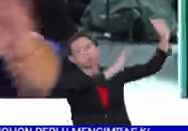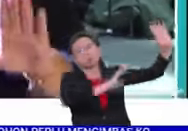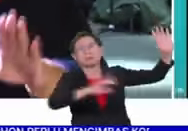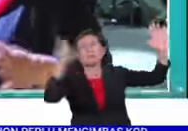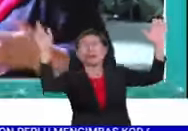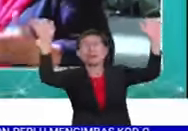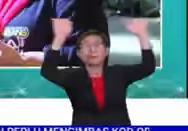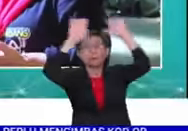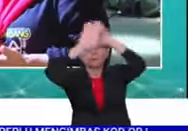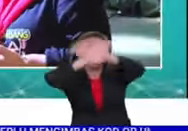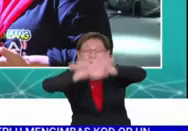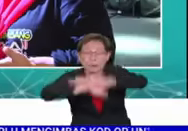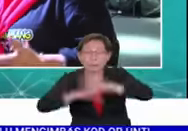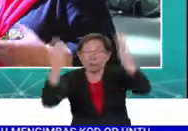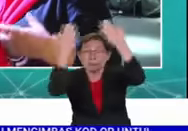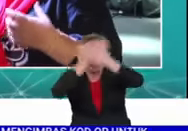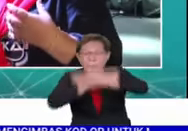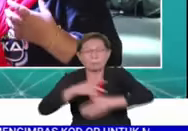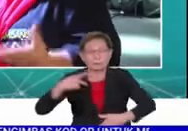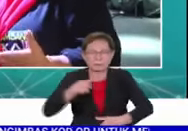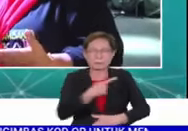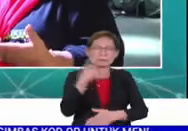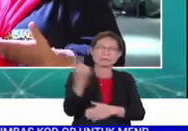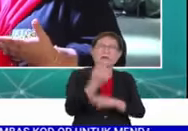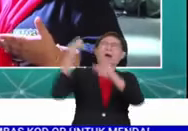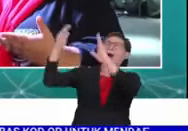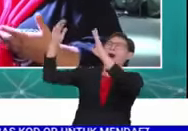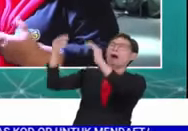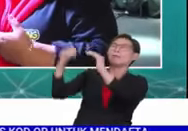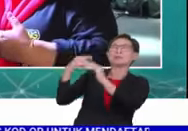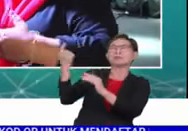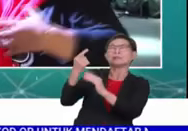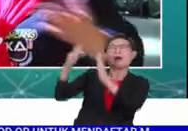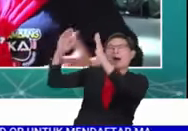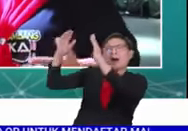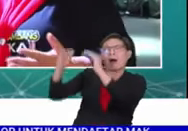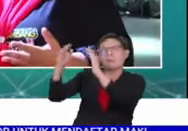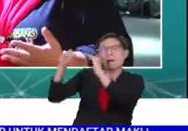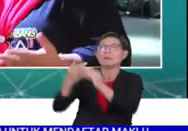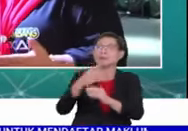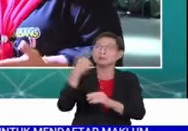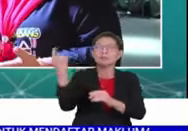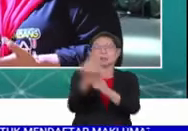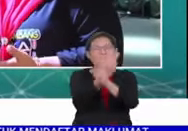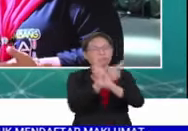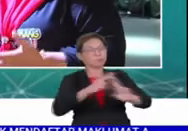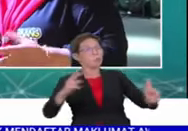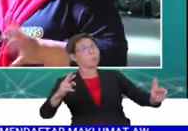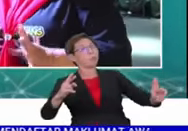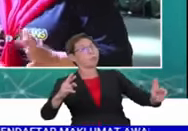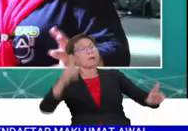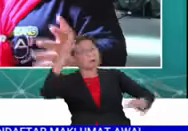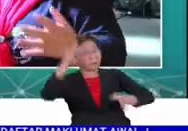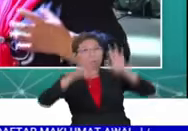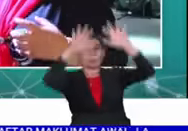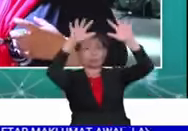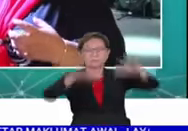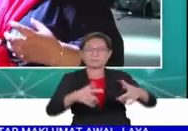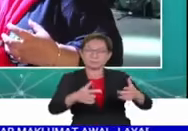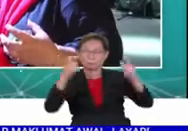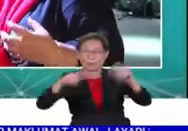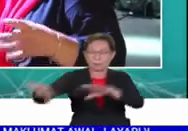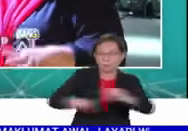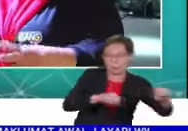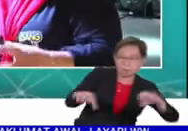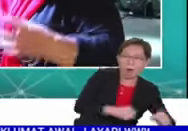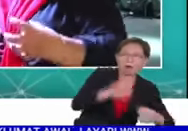nampak hitam aja. Jadi kami di sini memang sentiasa berharap dan sentiasa bersedia untuk memastikan kalau hujan je, okey, cepat alih